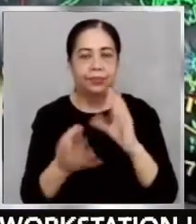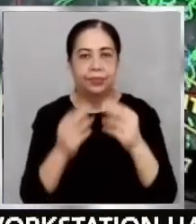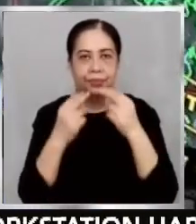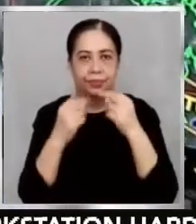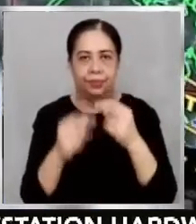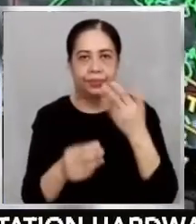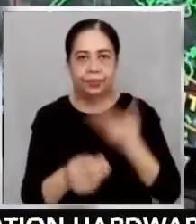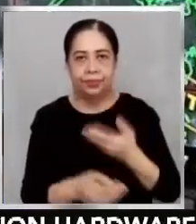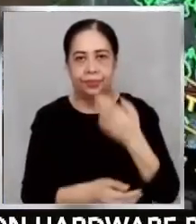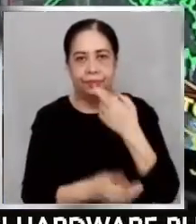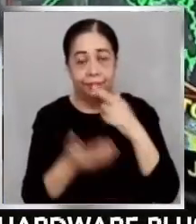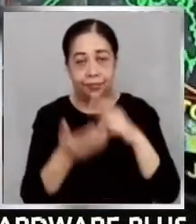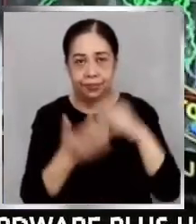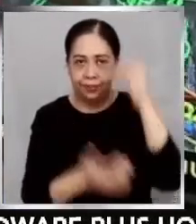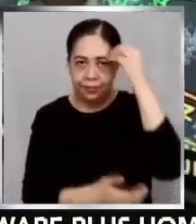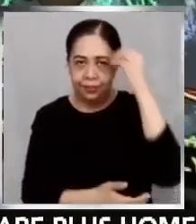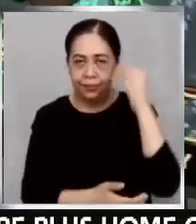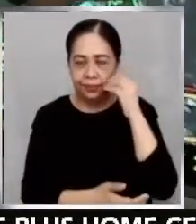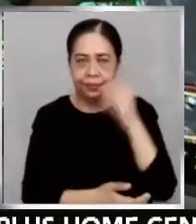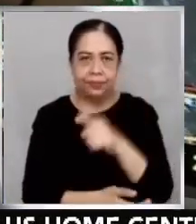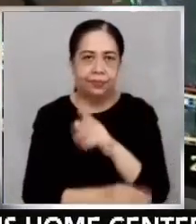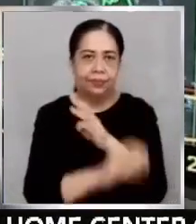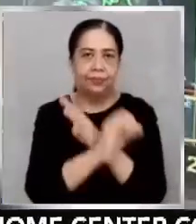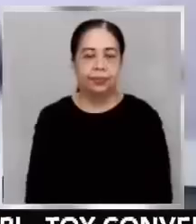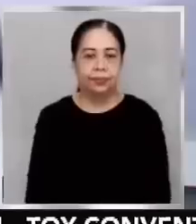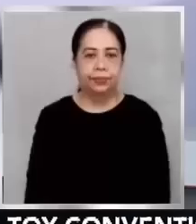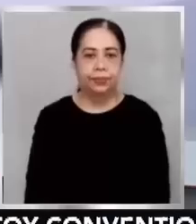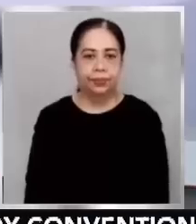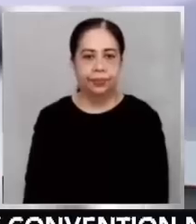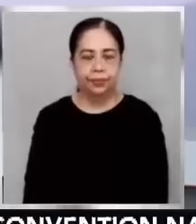Oscar Oida, nakatutok, 24 oras.